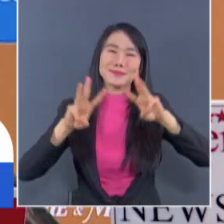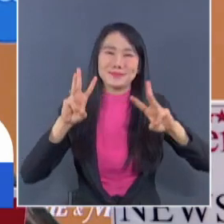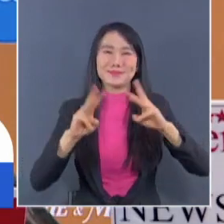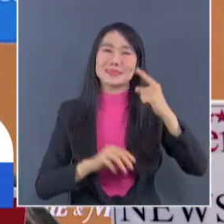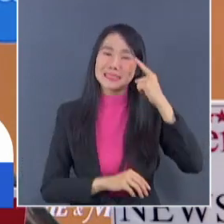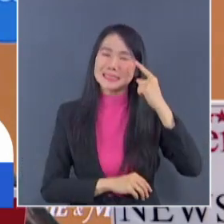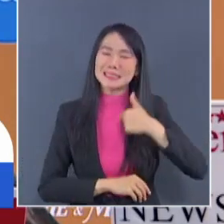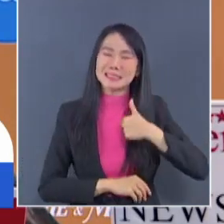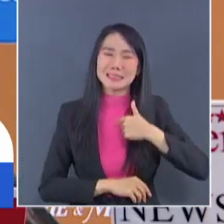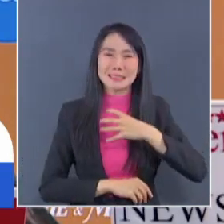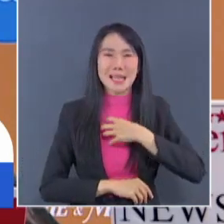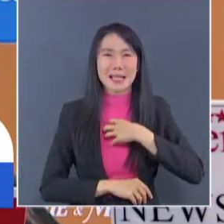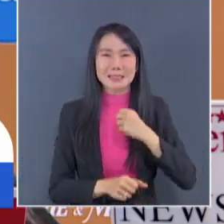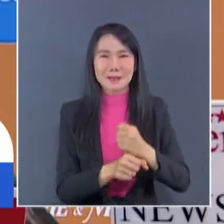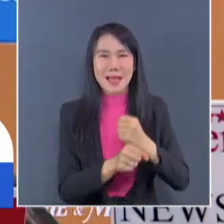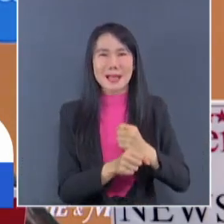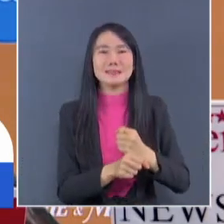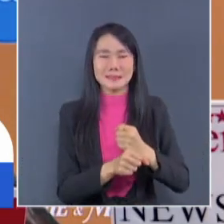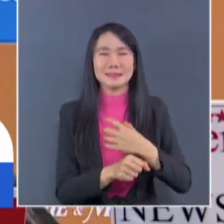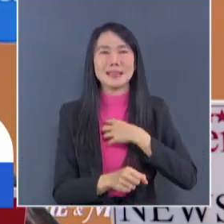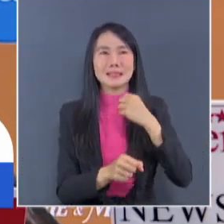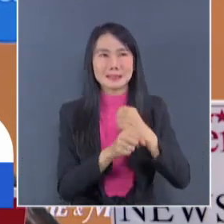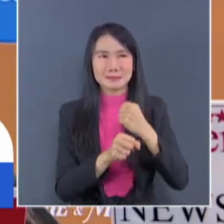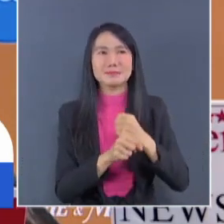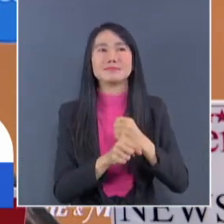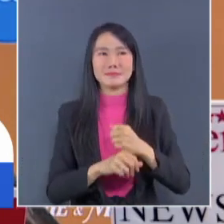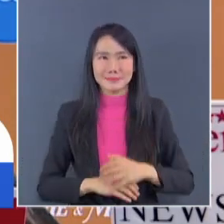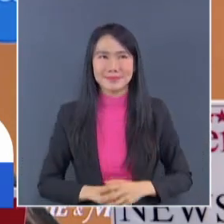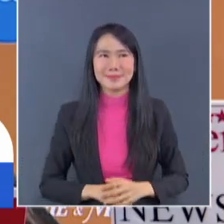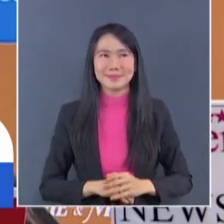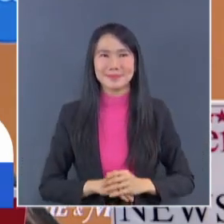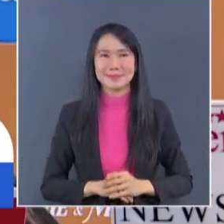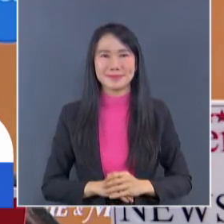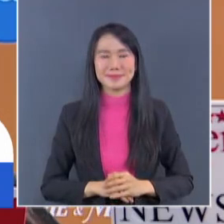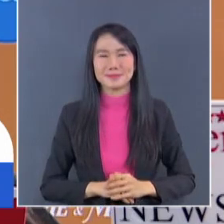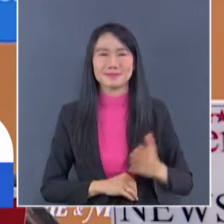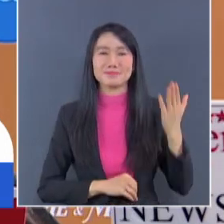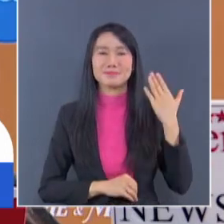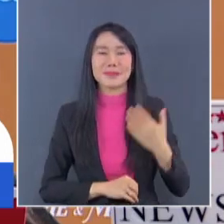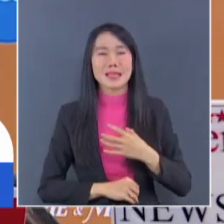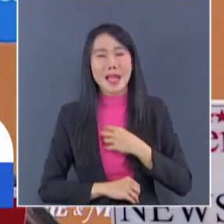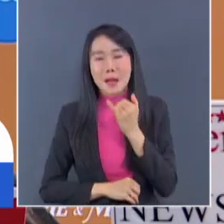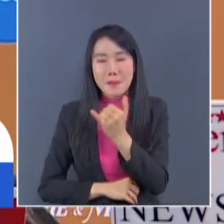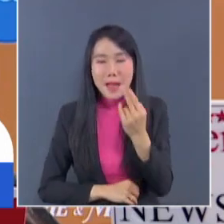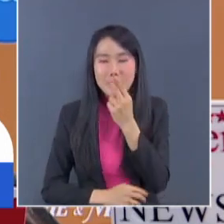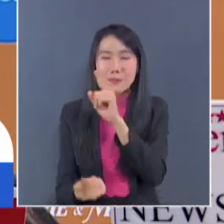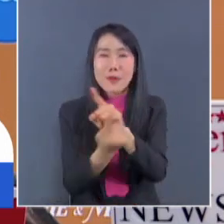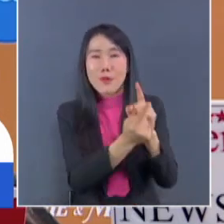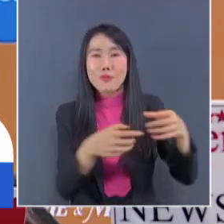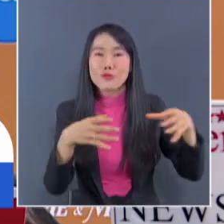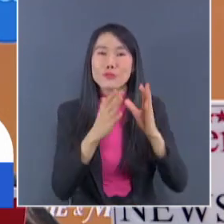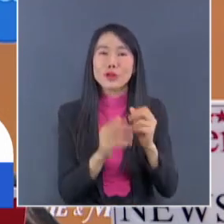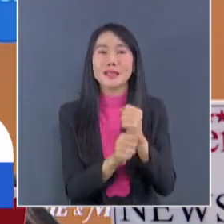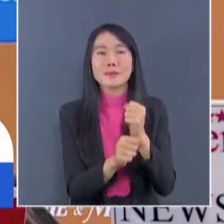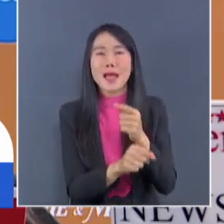ต่ก็คิดว่าเฮ้ยเราก็ยังอยากที่จะรับงานของเราบ้างอะไรอย่างเงี้ยค่ะอยากจะมีความสุขอยากได้เจอแบบทีมงาน